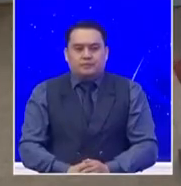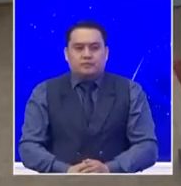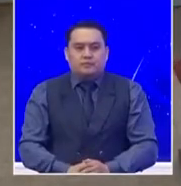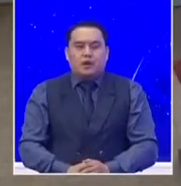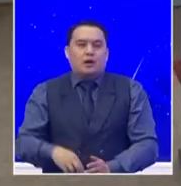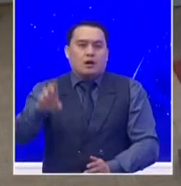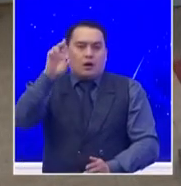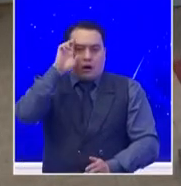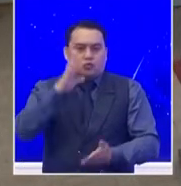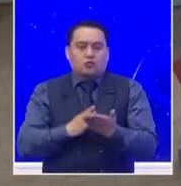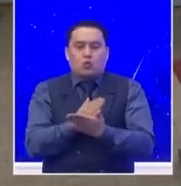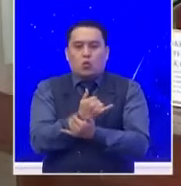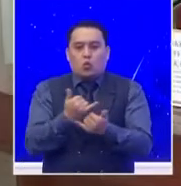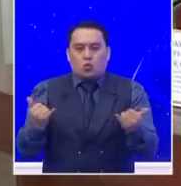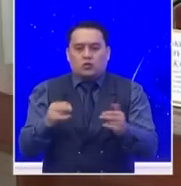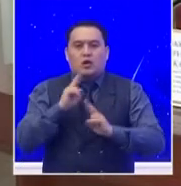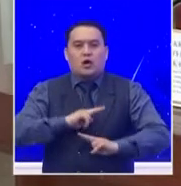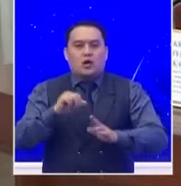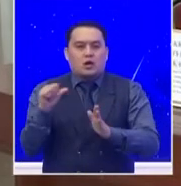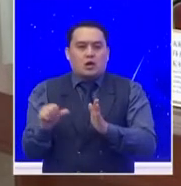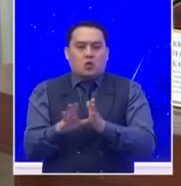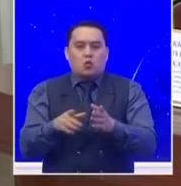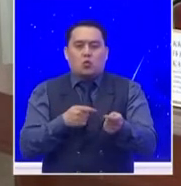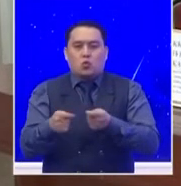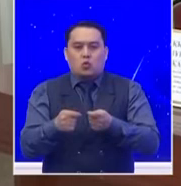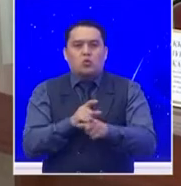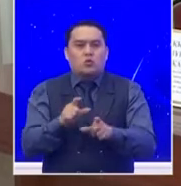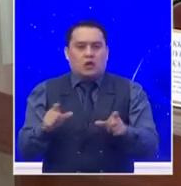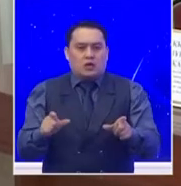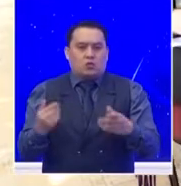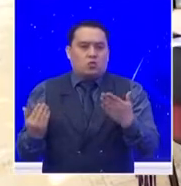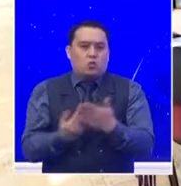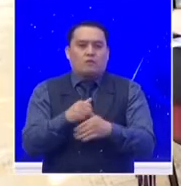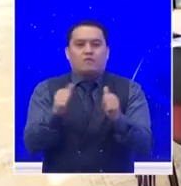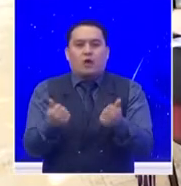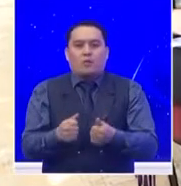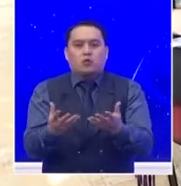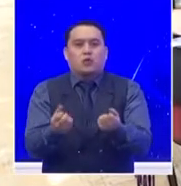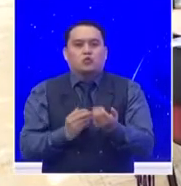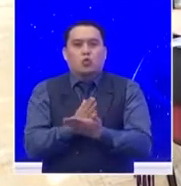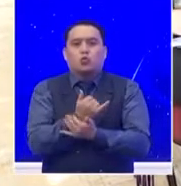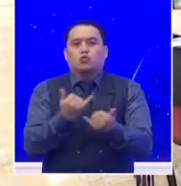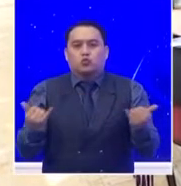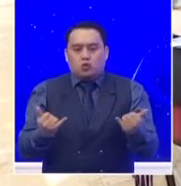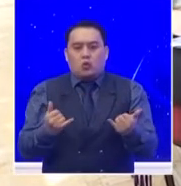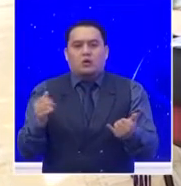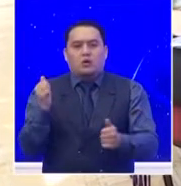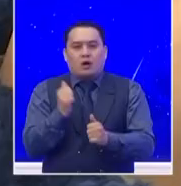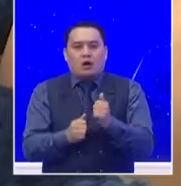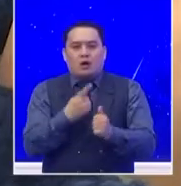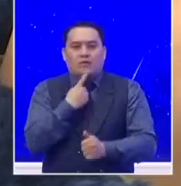Доступность государственных услуг – принцип работы электронного правительства для граждан. Современный формат получения услуг теперь станет досягаем как